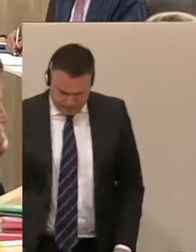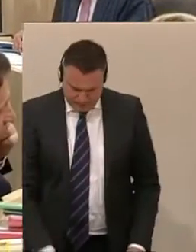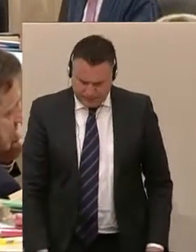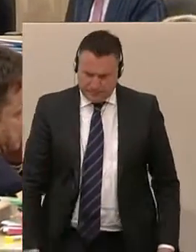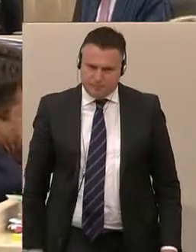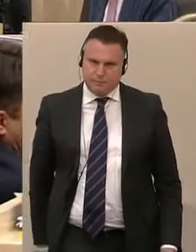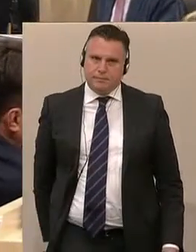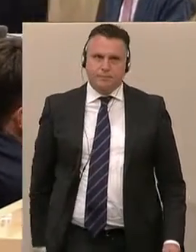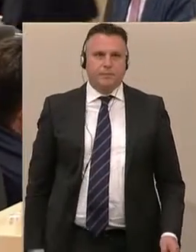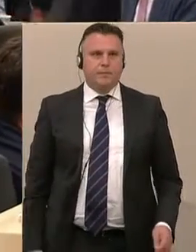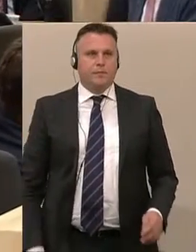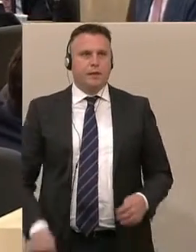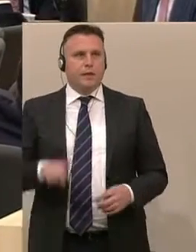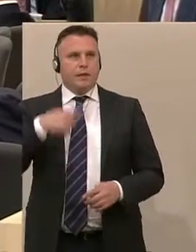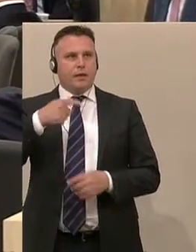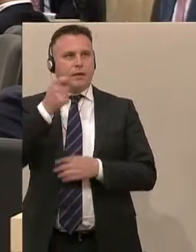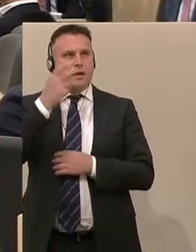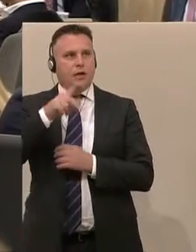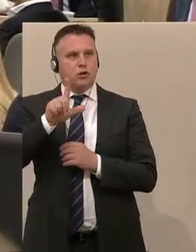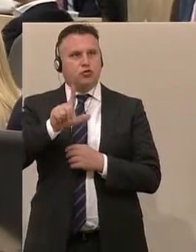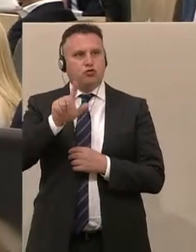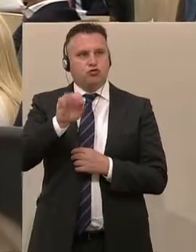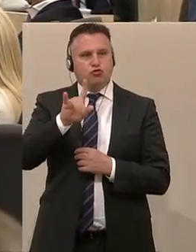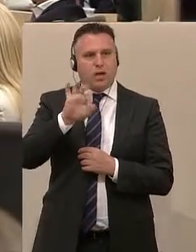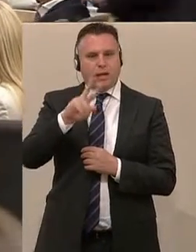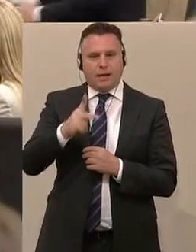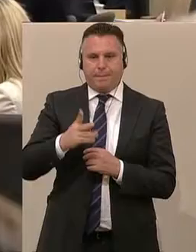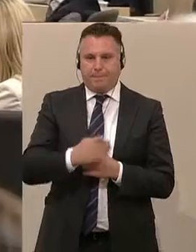Als nächster Herr Abgeordneter Dr. Markus Czank.